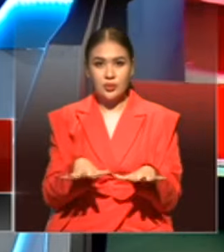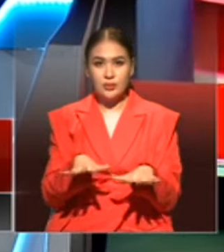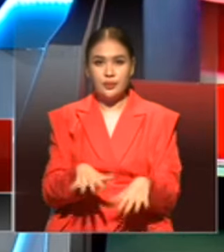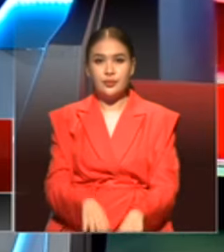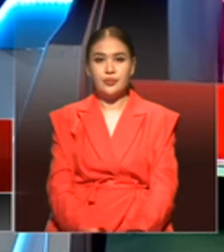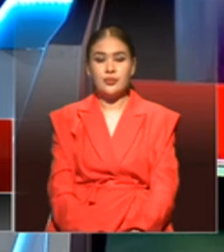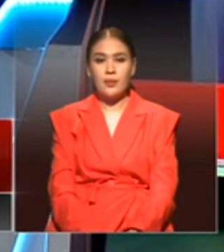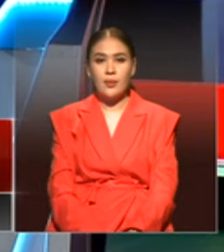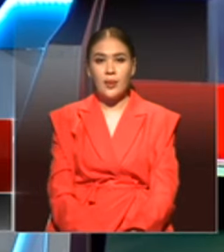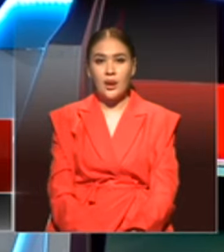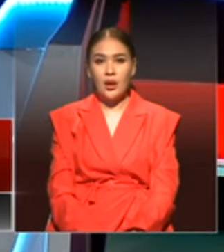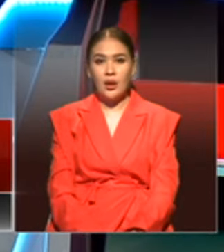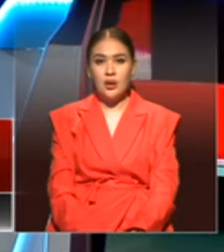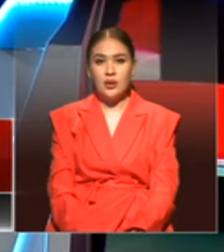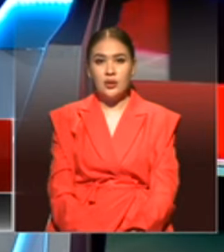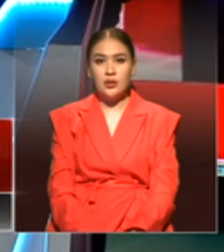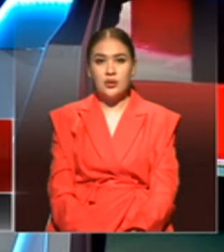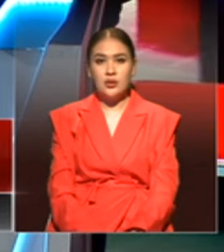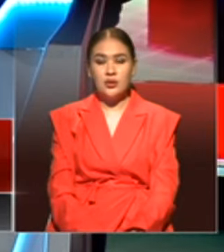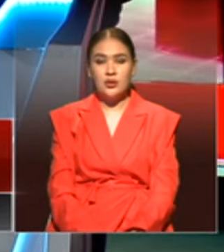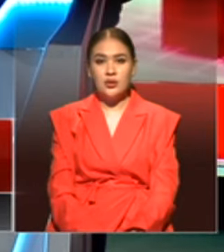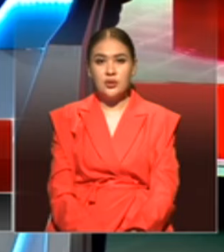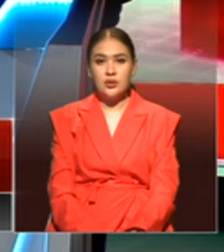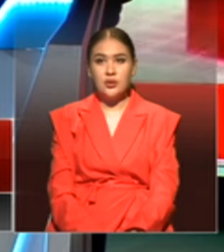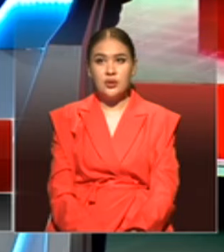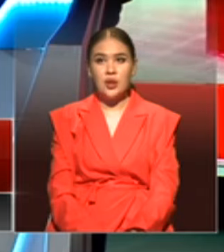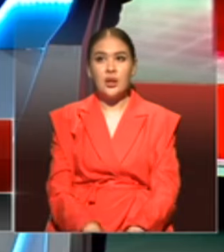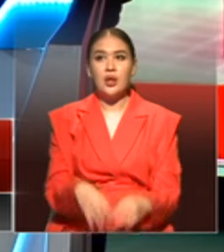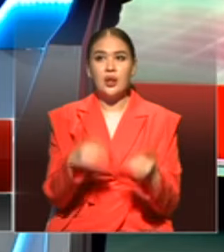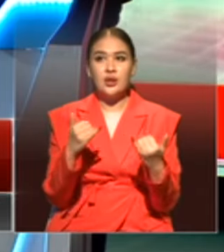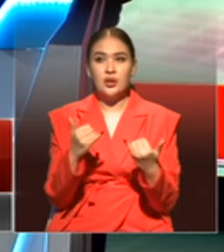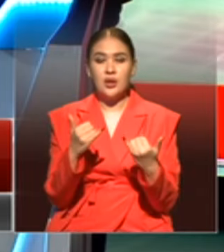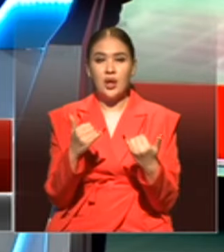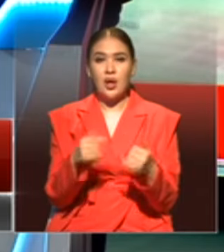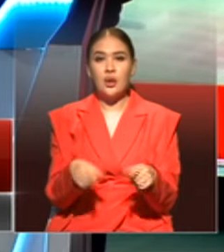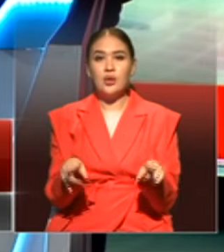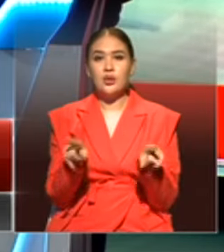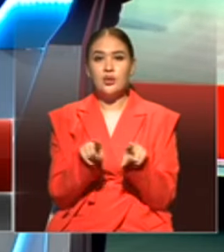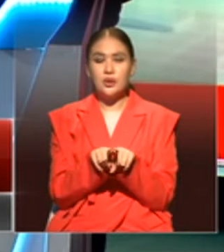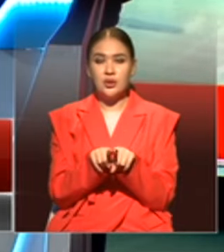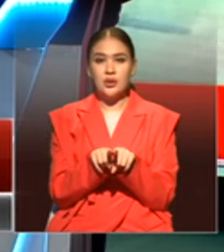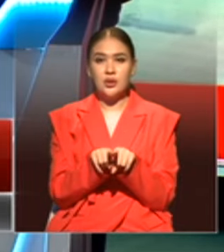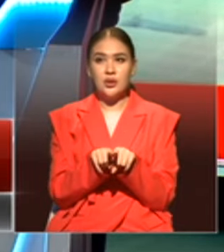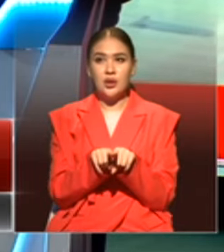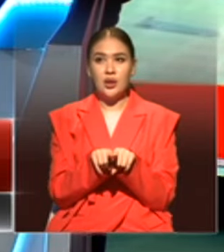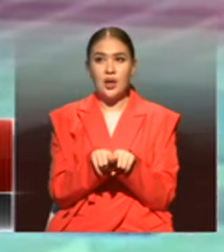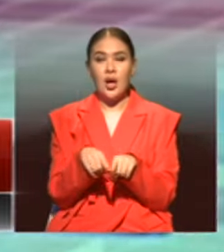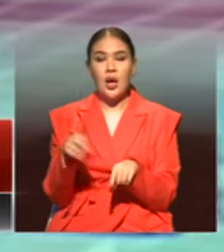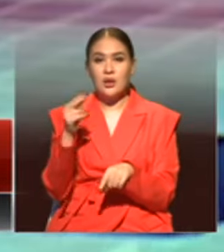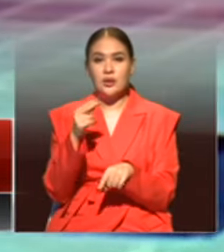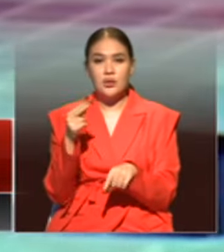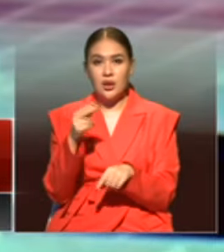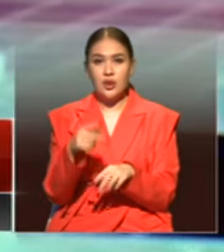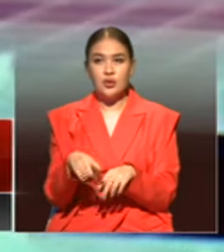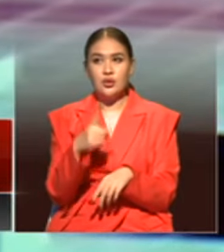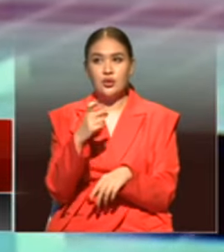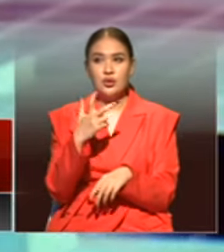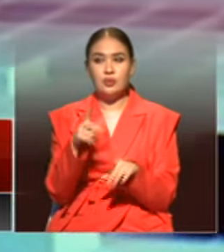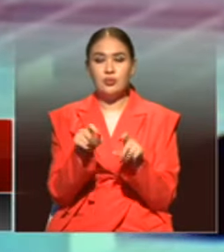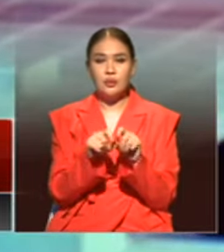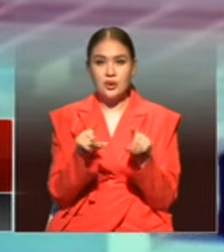меншікке кәсіпорындарына. Енді мен жаңағы осы күні бұрын Астанада 103 мектепте фандамат